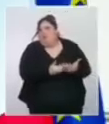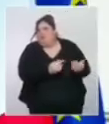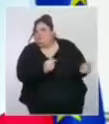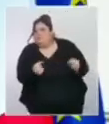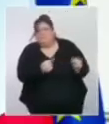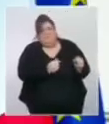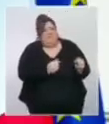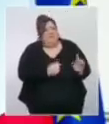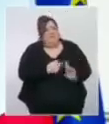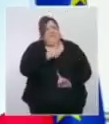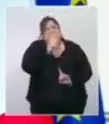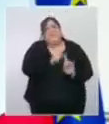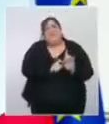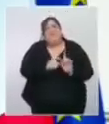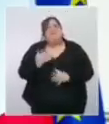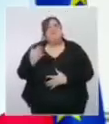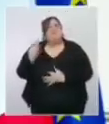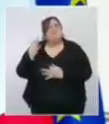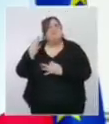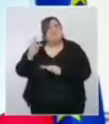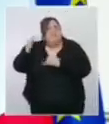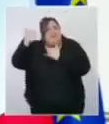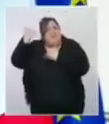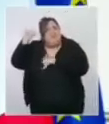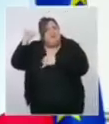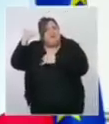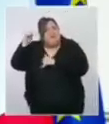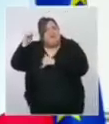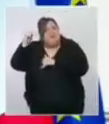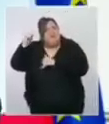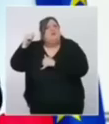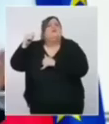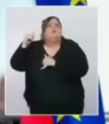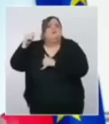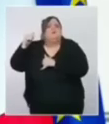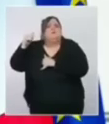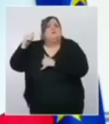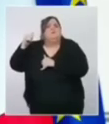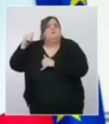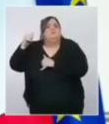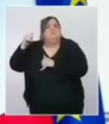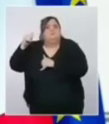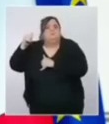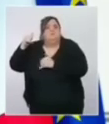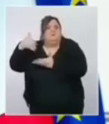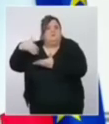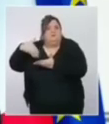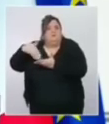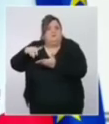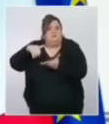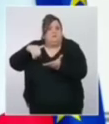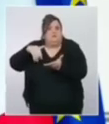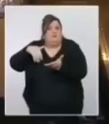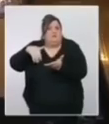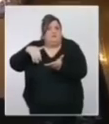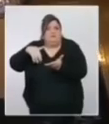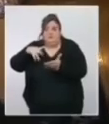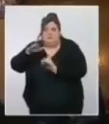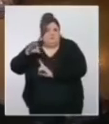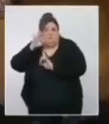franco-algérienne depuis la Tunisie avec aussi beaucoup de choses qui ont été racontées et